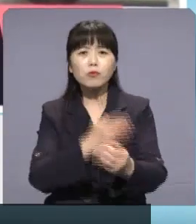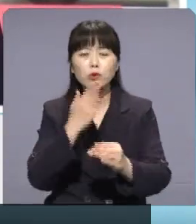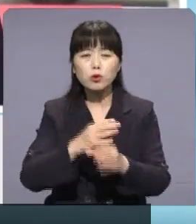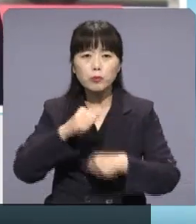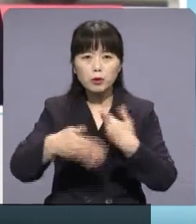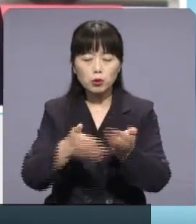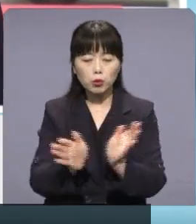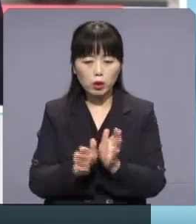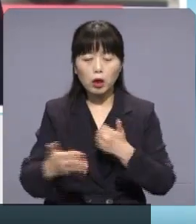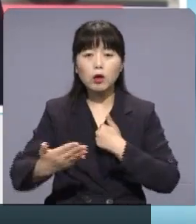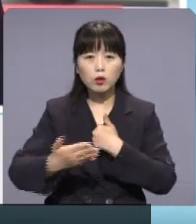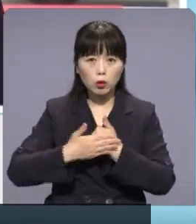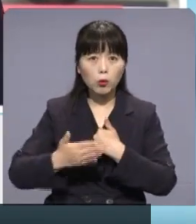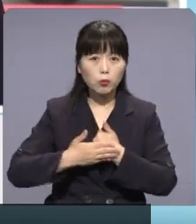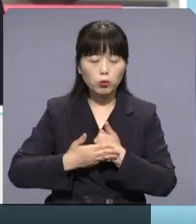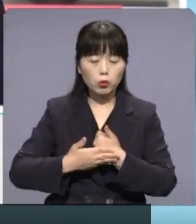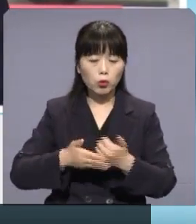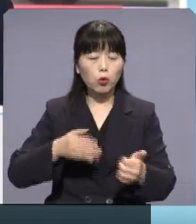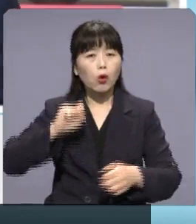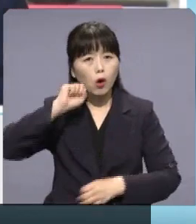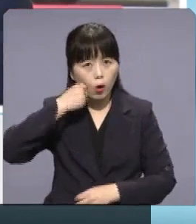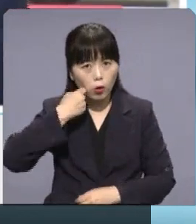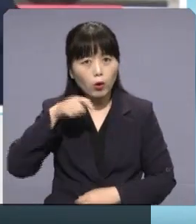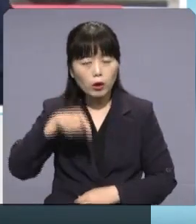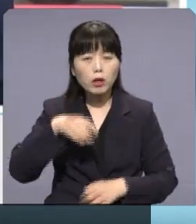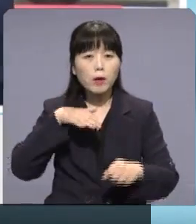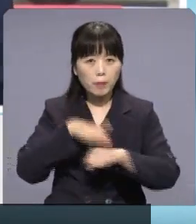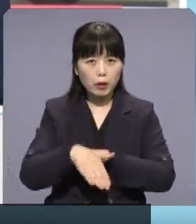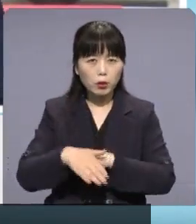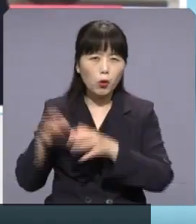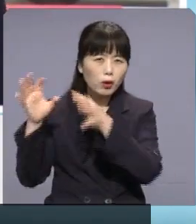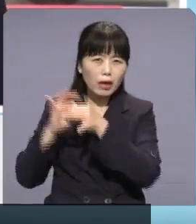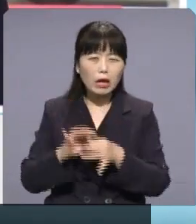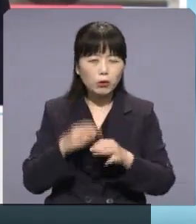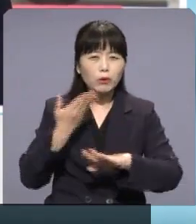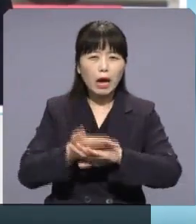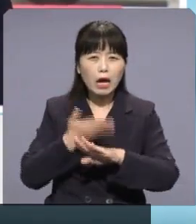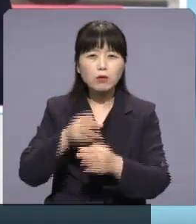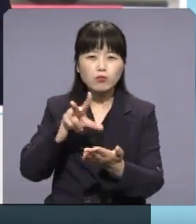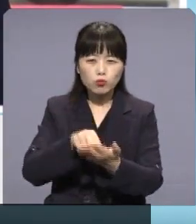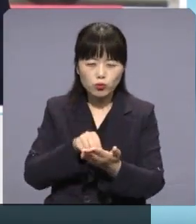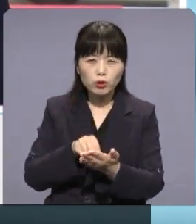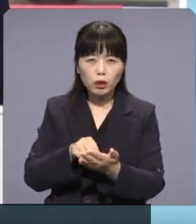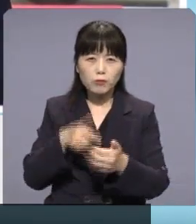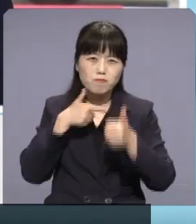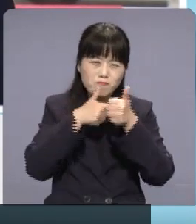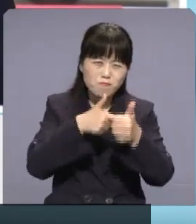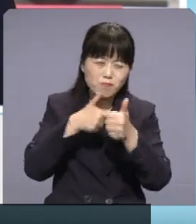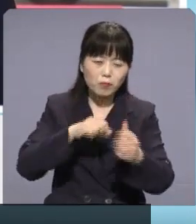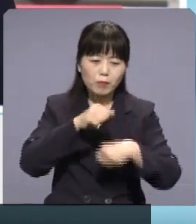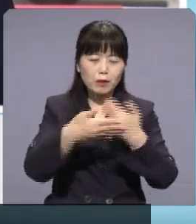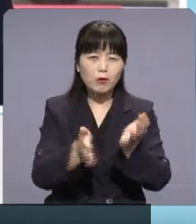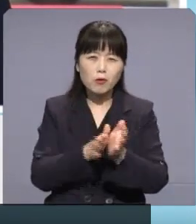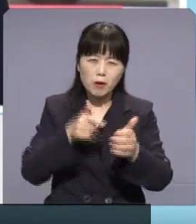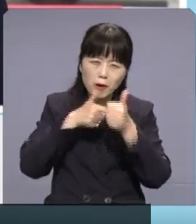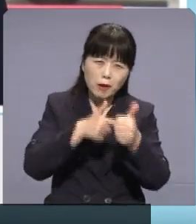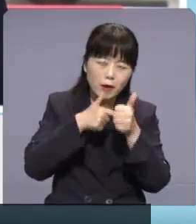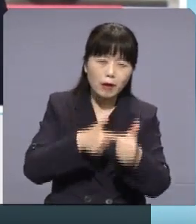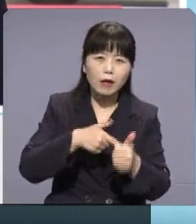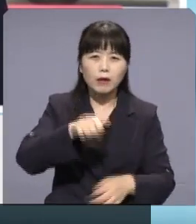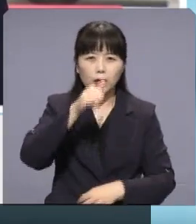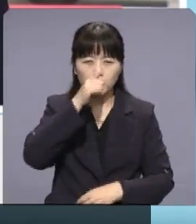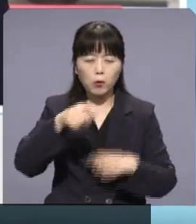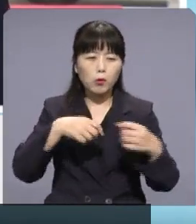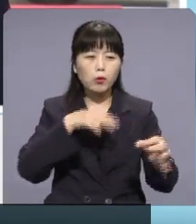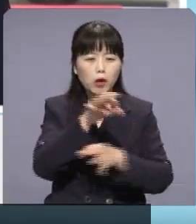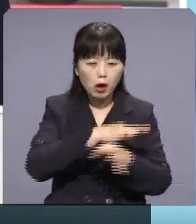협조를 구하는 거 그렇게 쉽지는 않다고요. 네. 이런 방식으로 계속 다른 건을 가지고 밀어붙이는 거죠. 민주당을. 뭐 경제 문제도